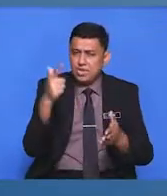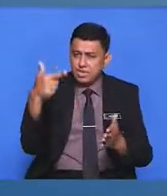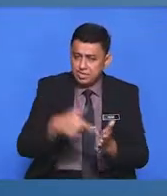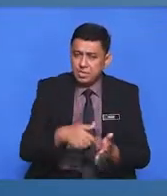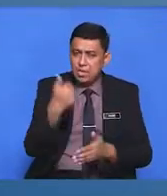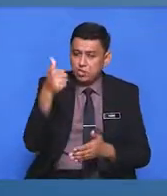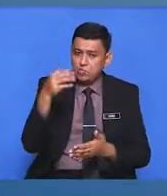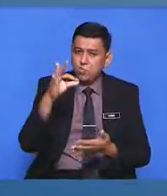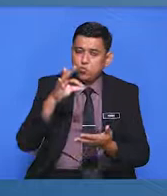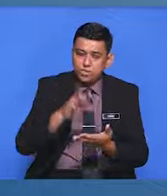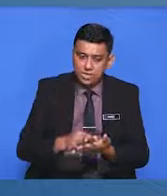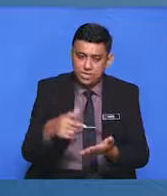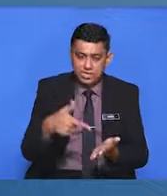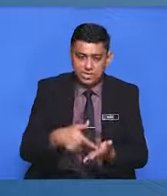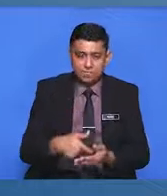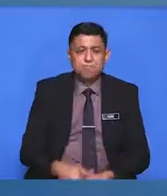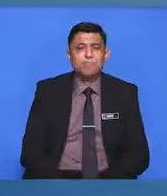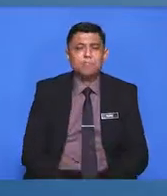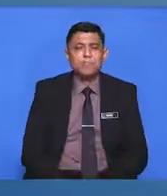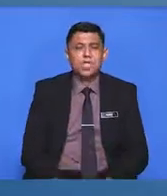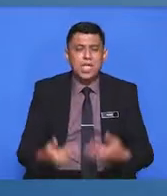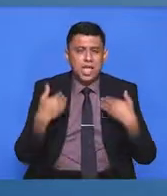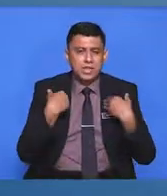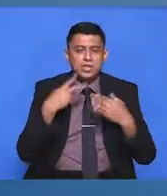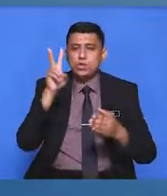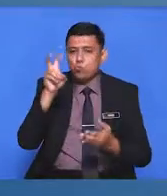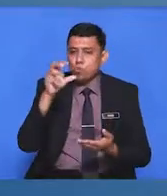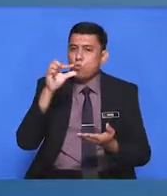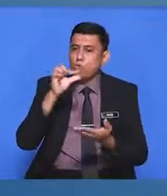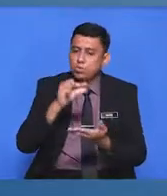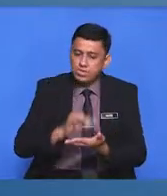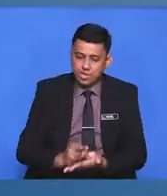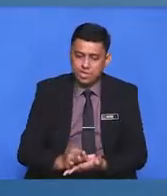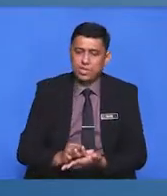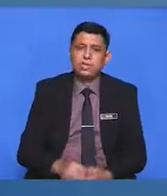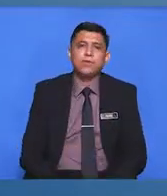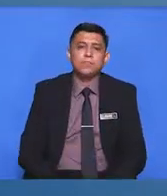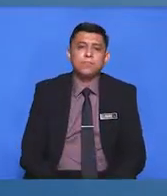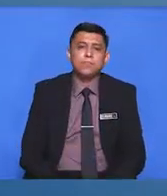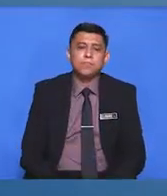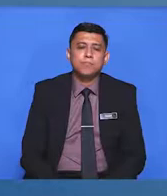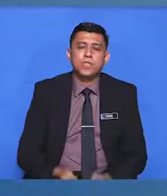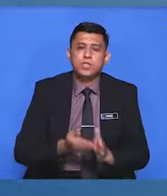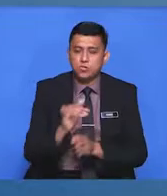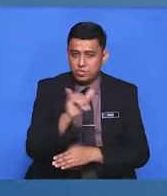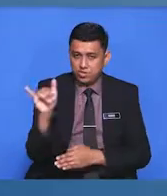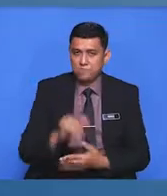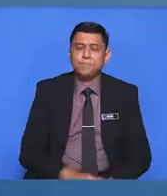syiling 10 sen. Maka, cikgu mempunyai 20 sen.